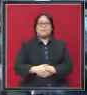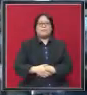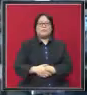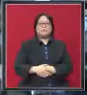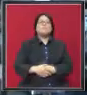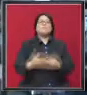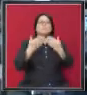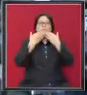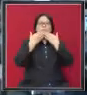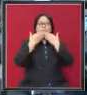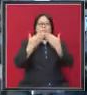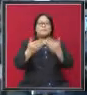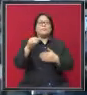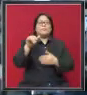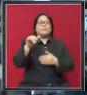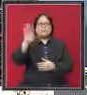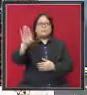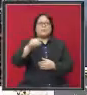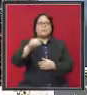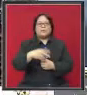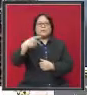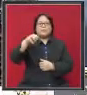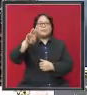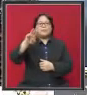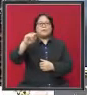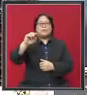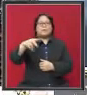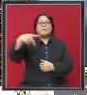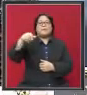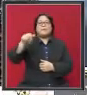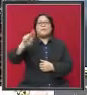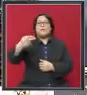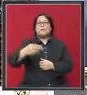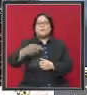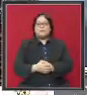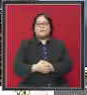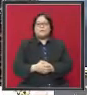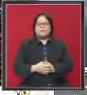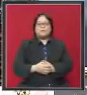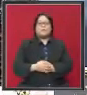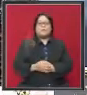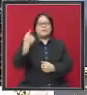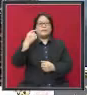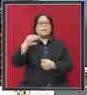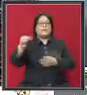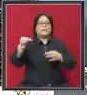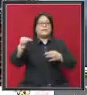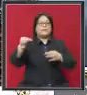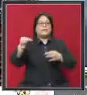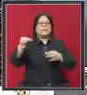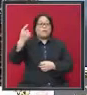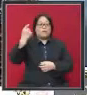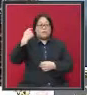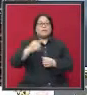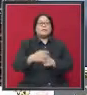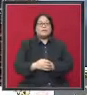Okay. Terima kasih Yang Berhormat Pematang Pau. Seperti yang disebut oleh Yang Berhormat Pontian tadi,